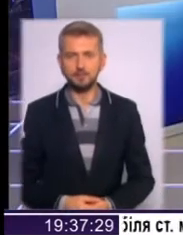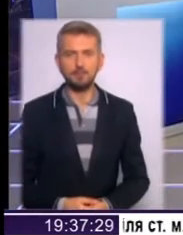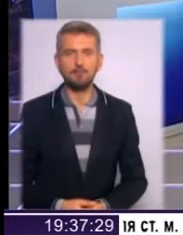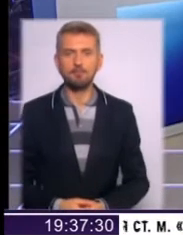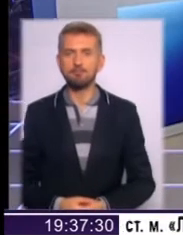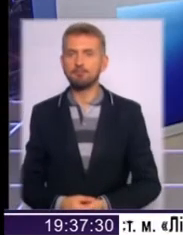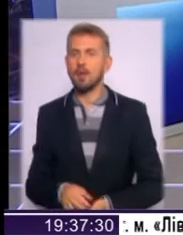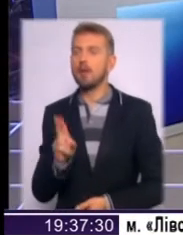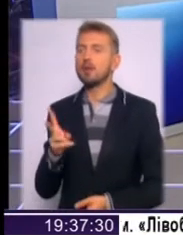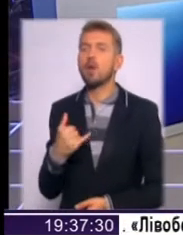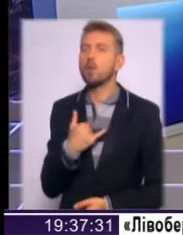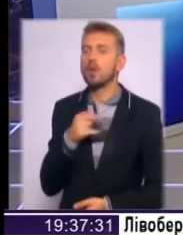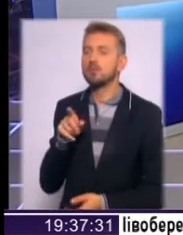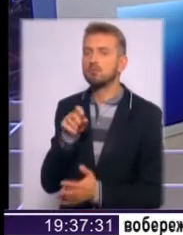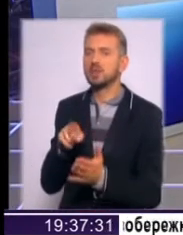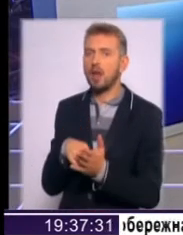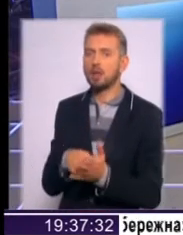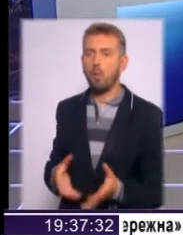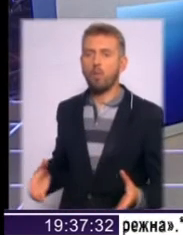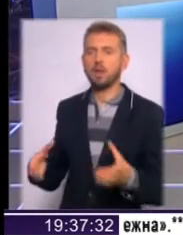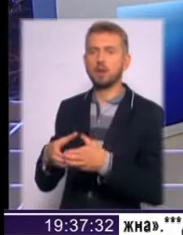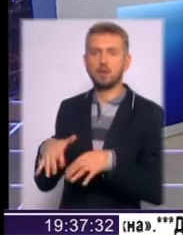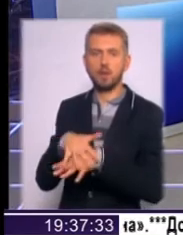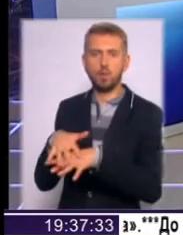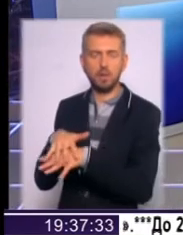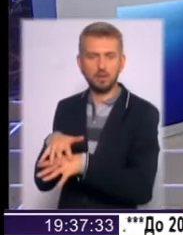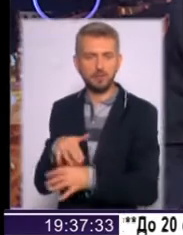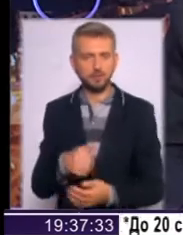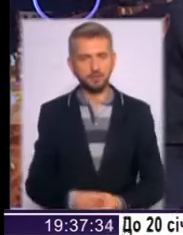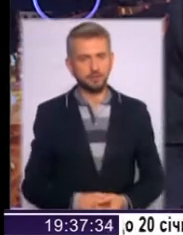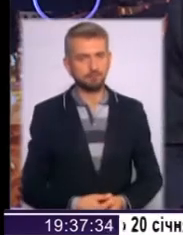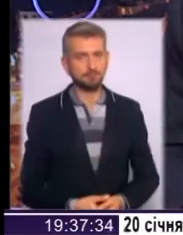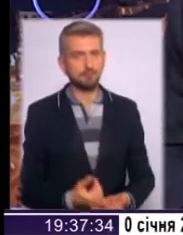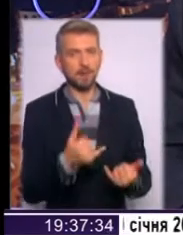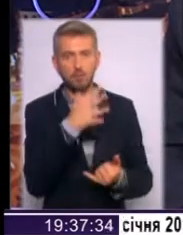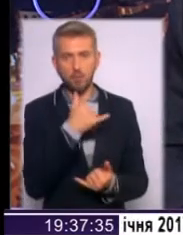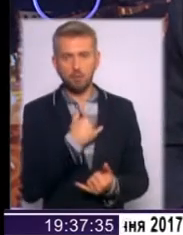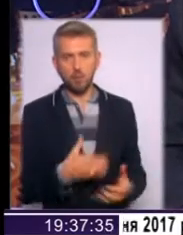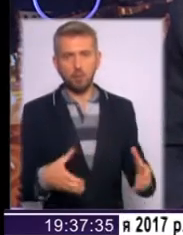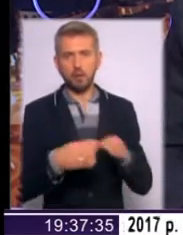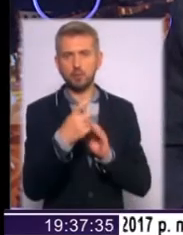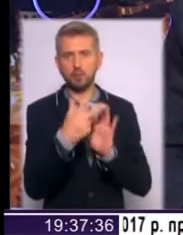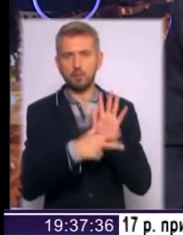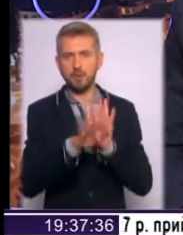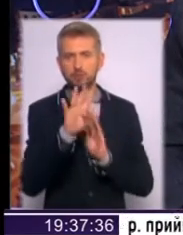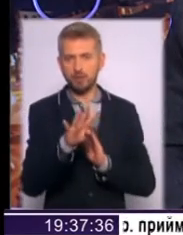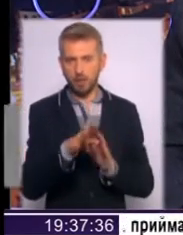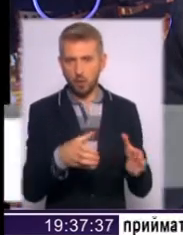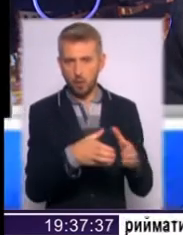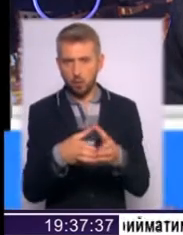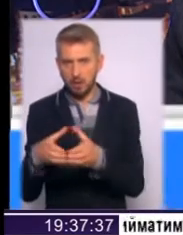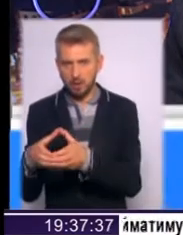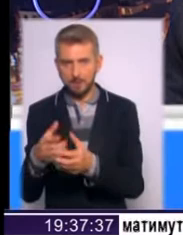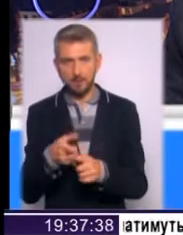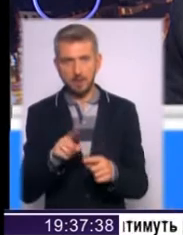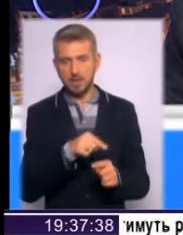Як в нас з об'єднанням громад? Прошу, будь ласка. На даний момент в нас об'єдналося 184 громади. Так. Це